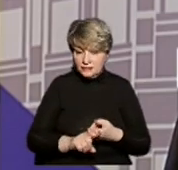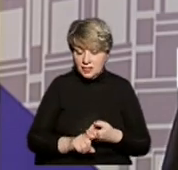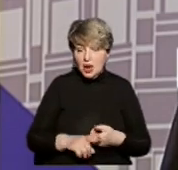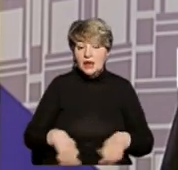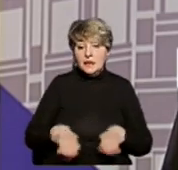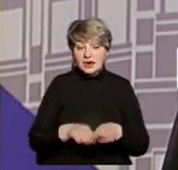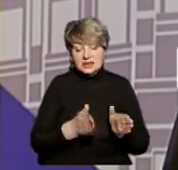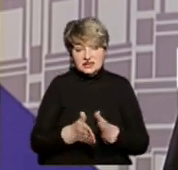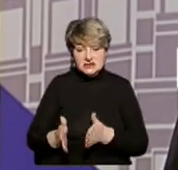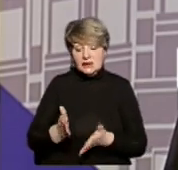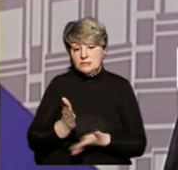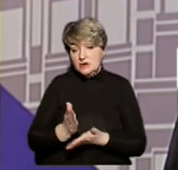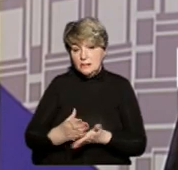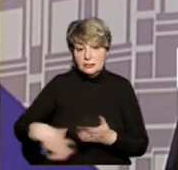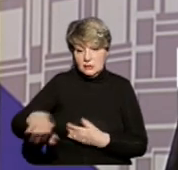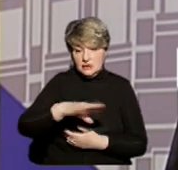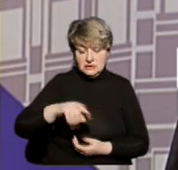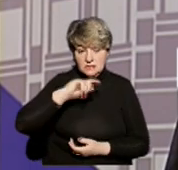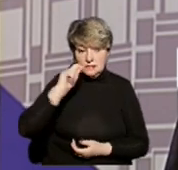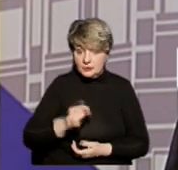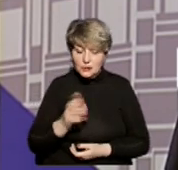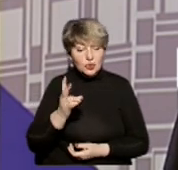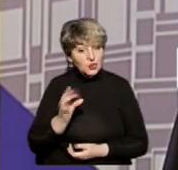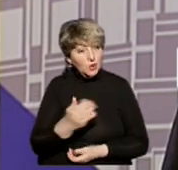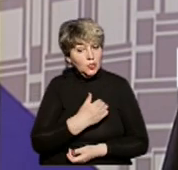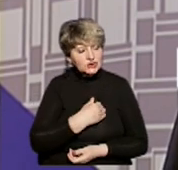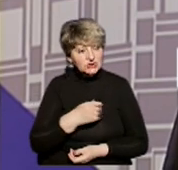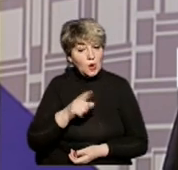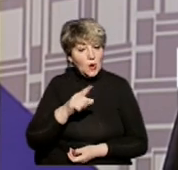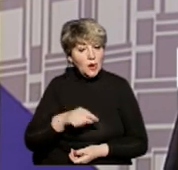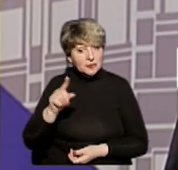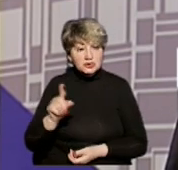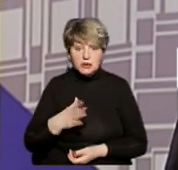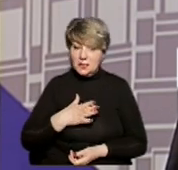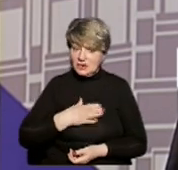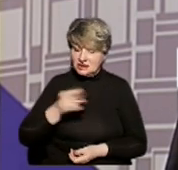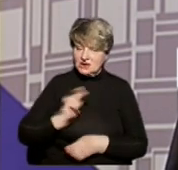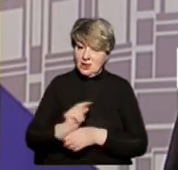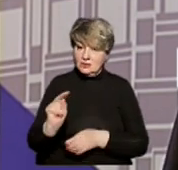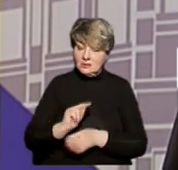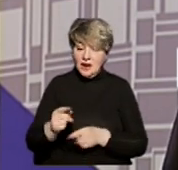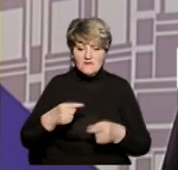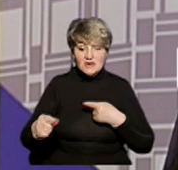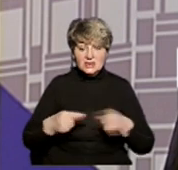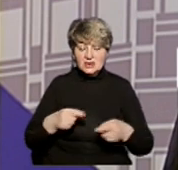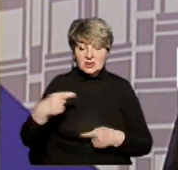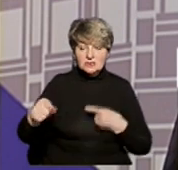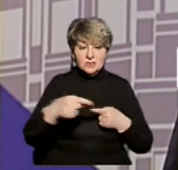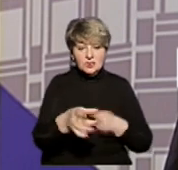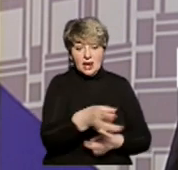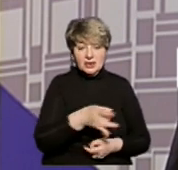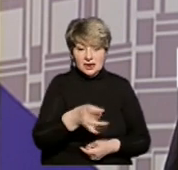всій Україні. Але хочу відмітити, що наша освіта, вона вигідно відрізняється від інших регіонів тим, що в нас